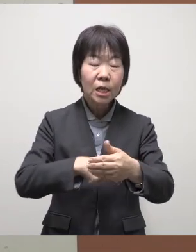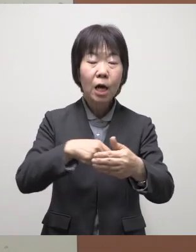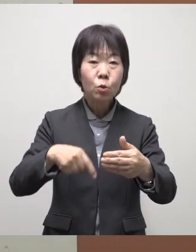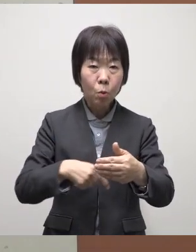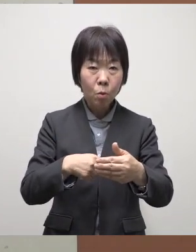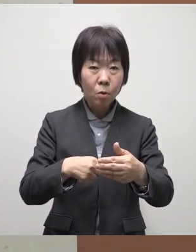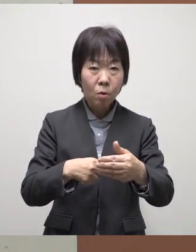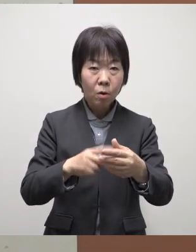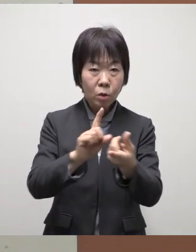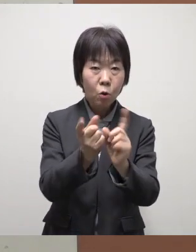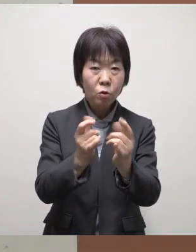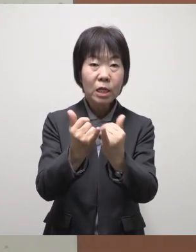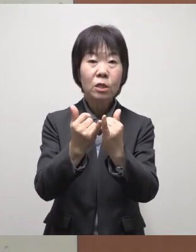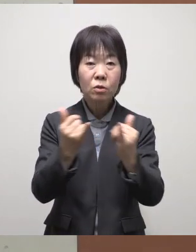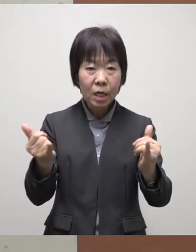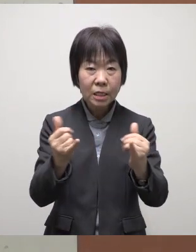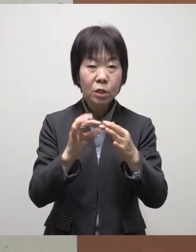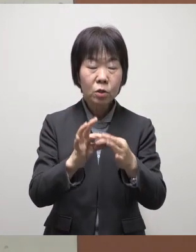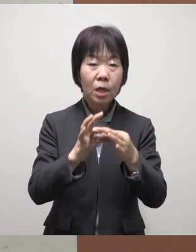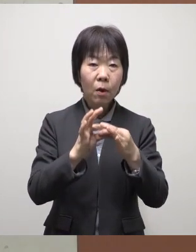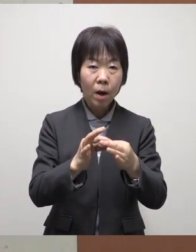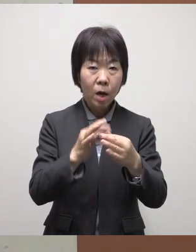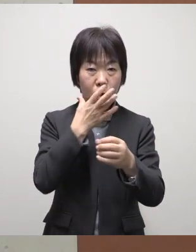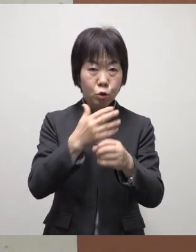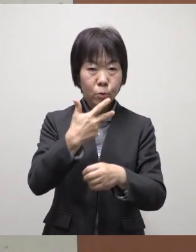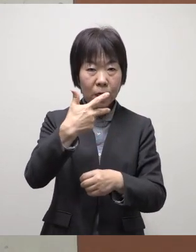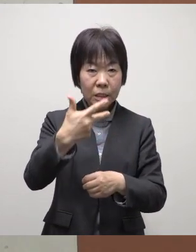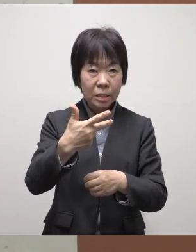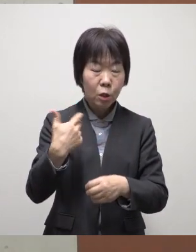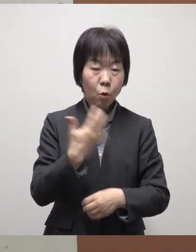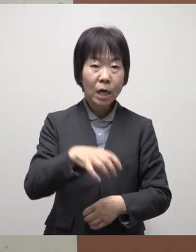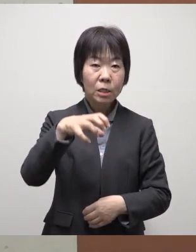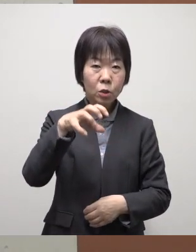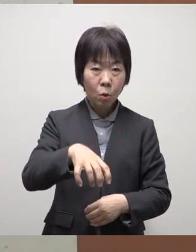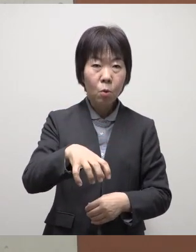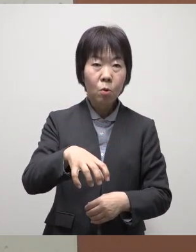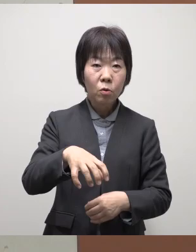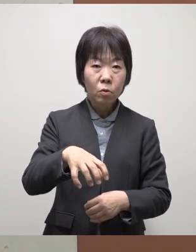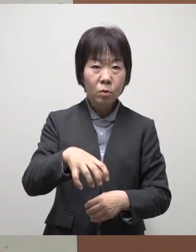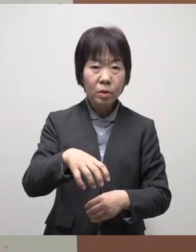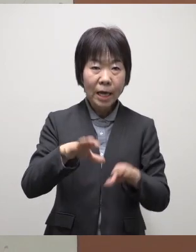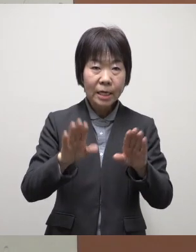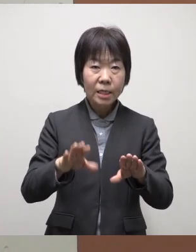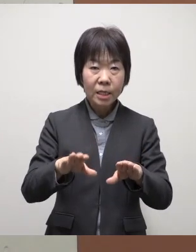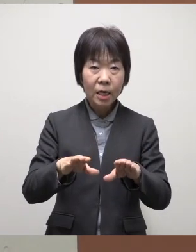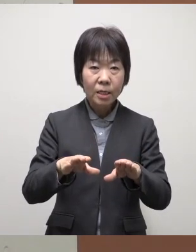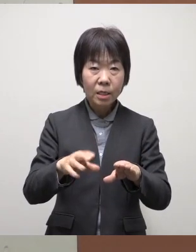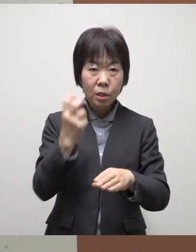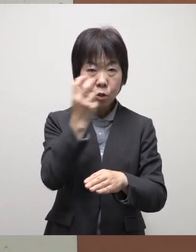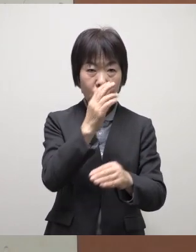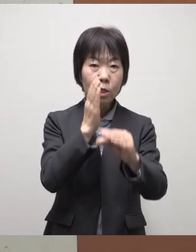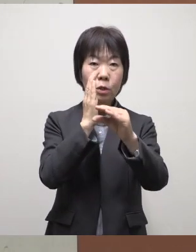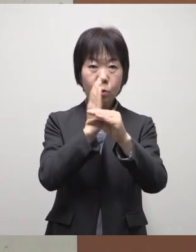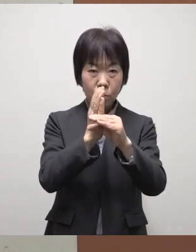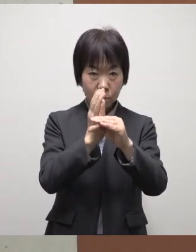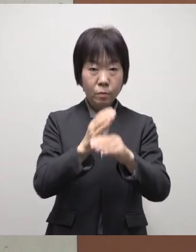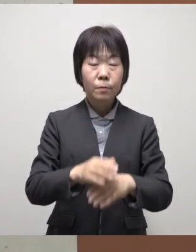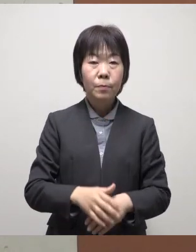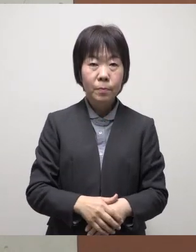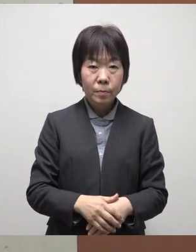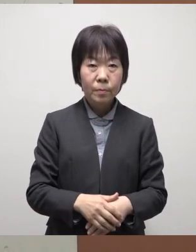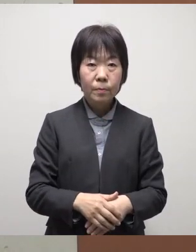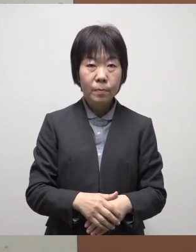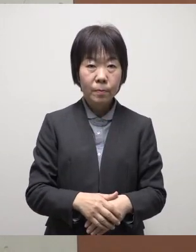および濃厚接触者については福島市保健所において現在調査中であり